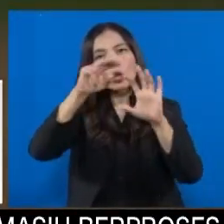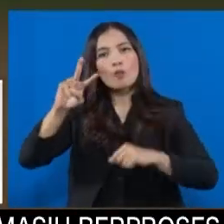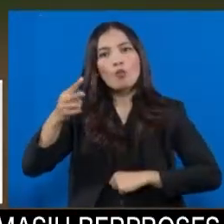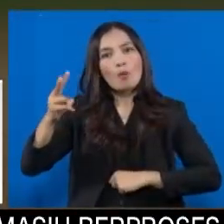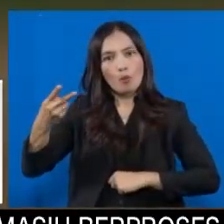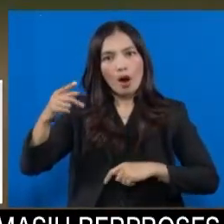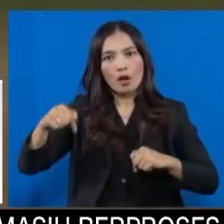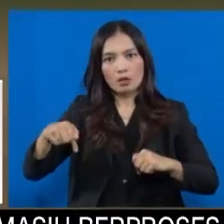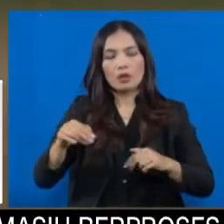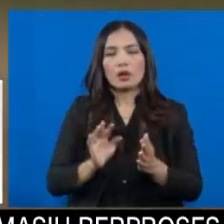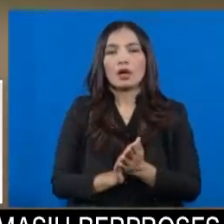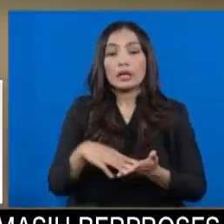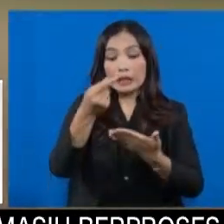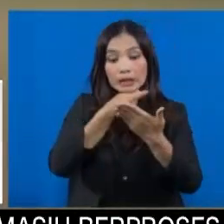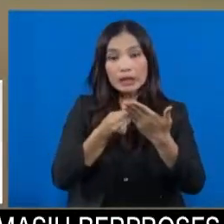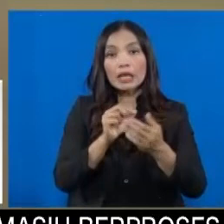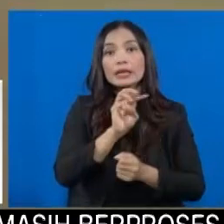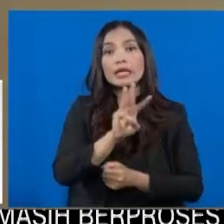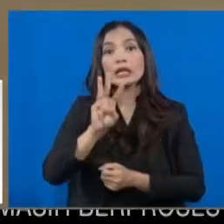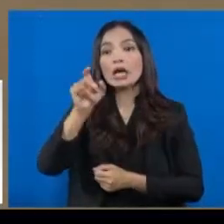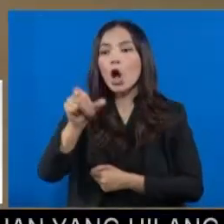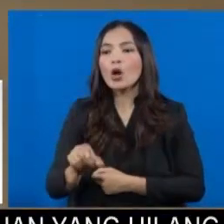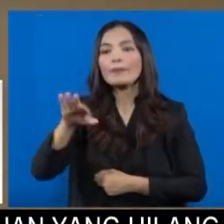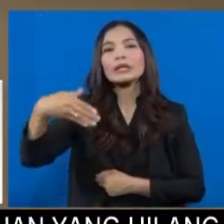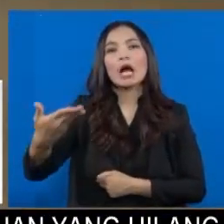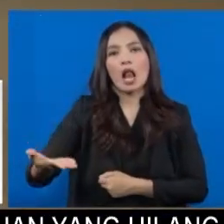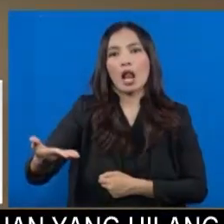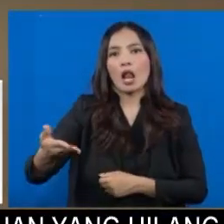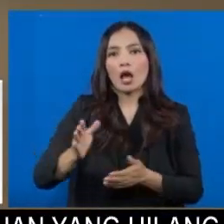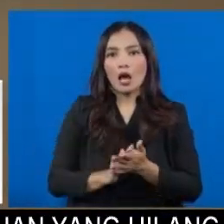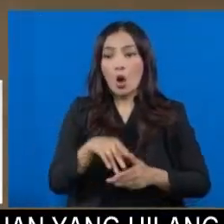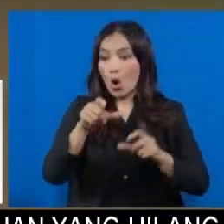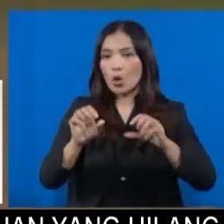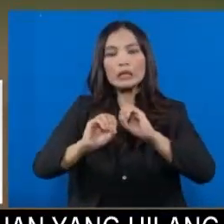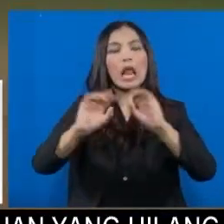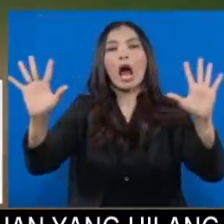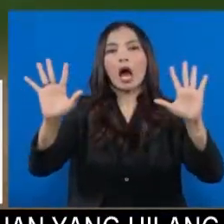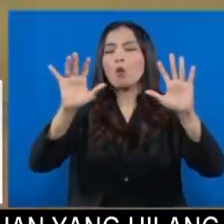Akibat deretan bencana ini tercatat 33 orang meninggal dunia, sejumlah orang hilang, dan